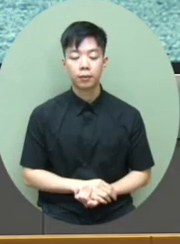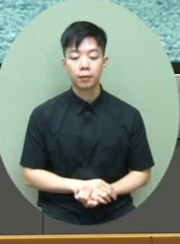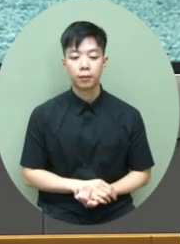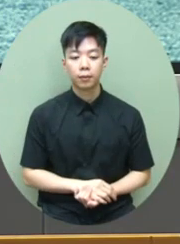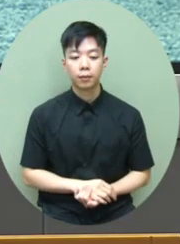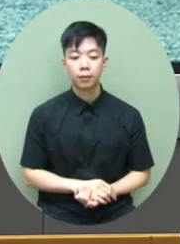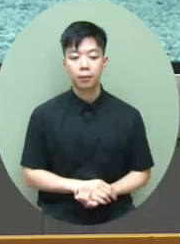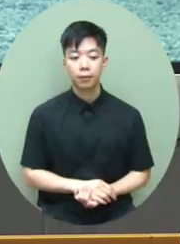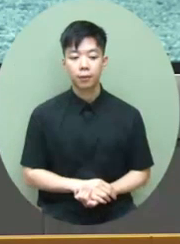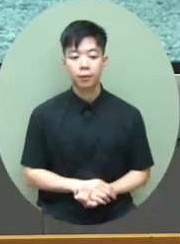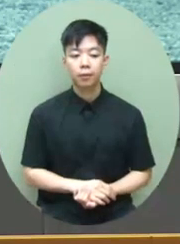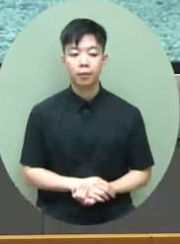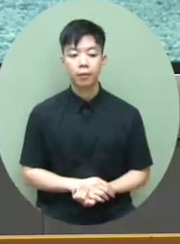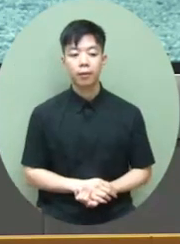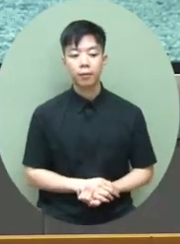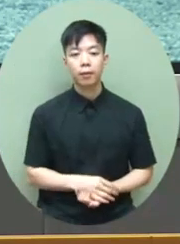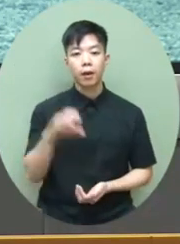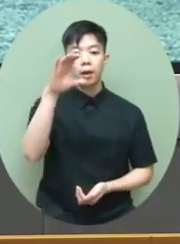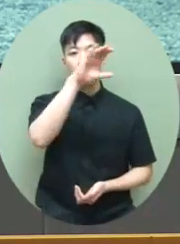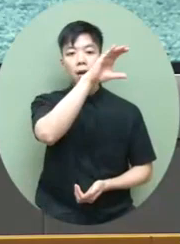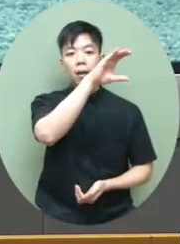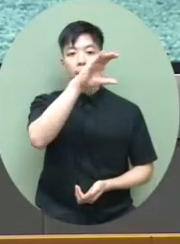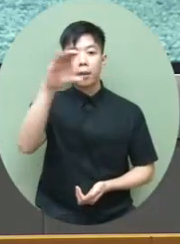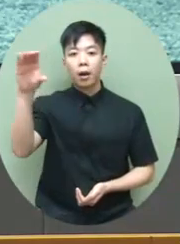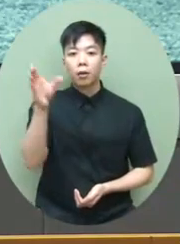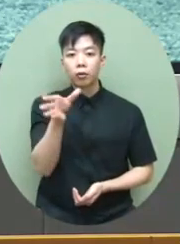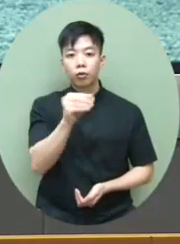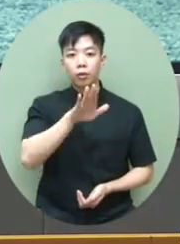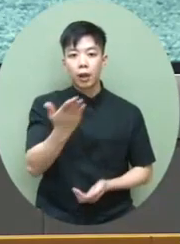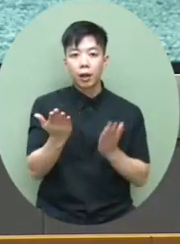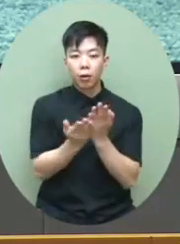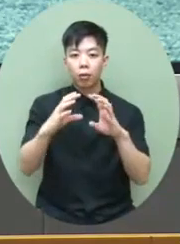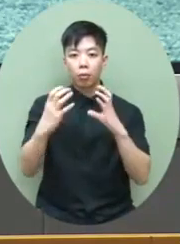不是同一班的呢就